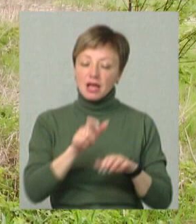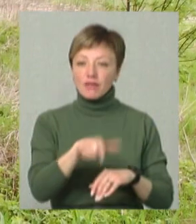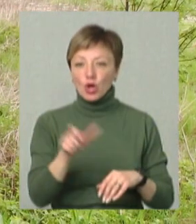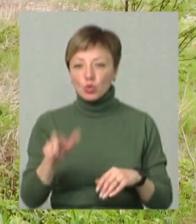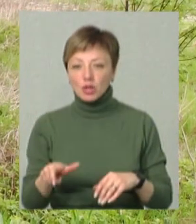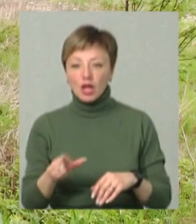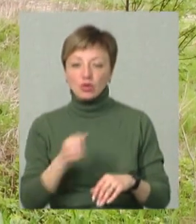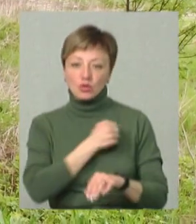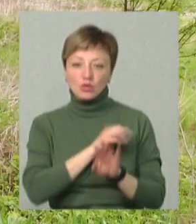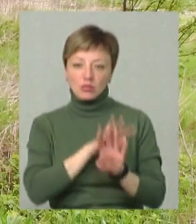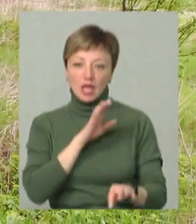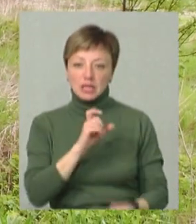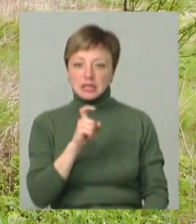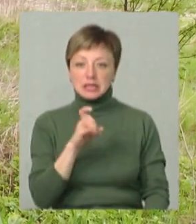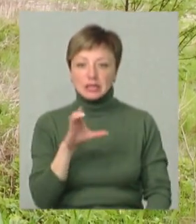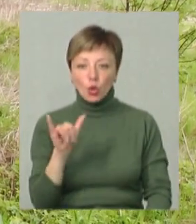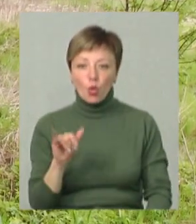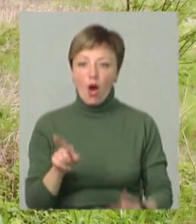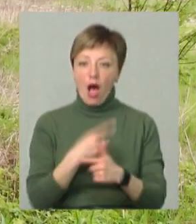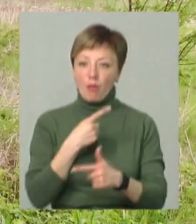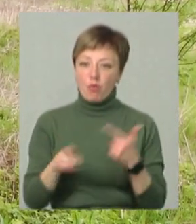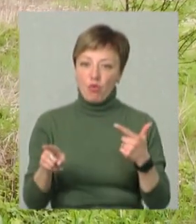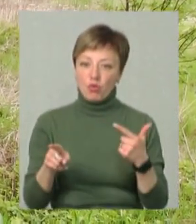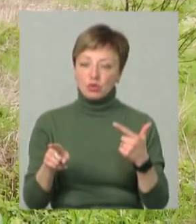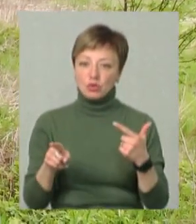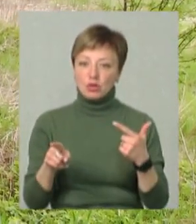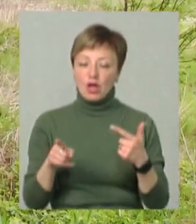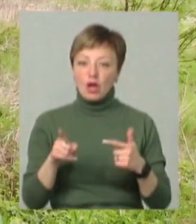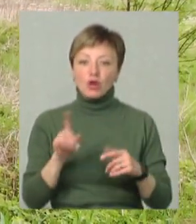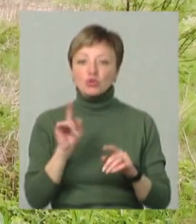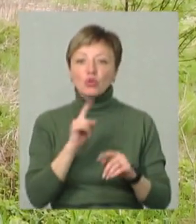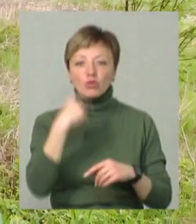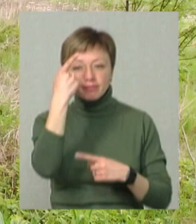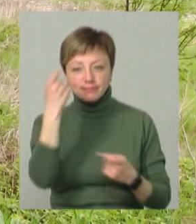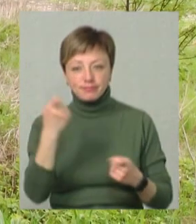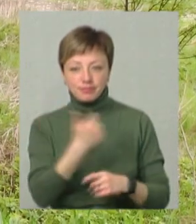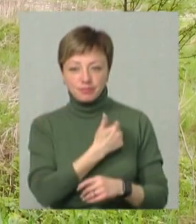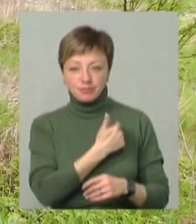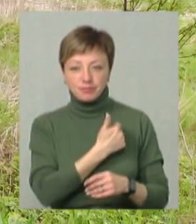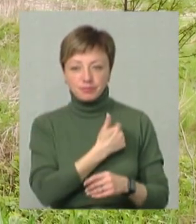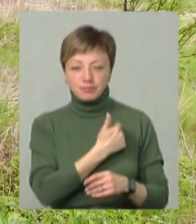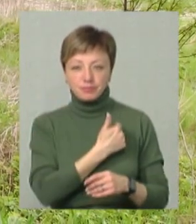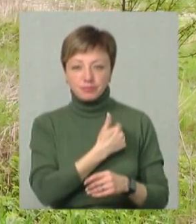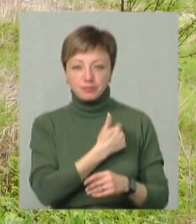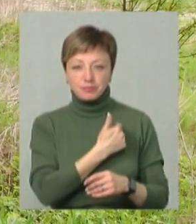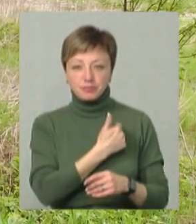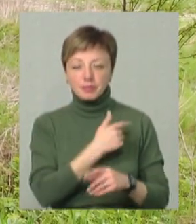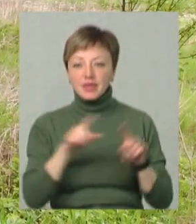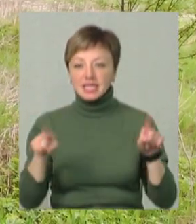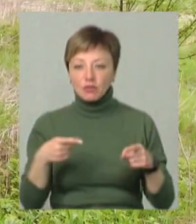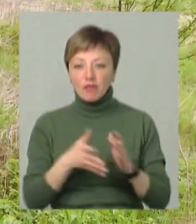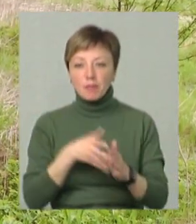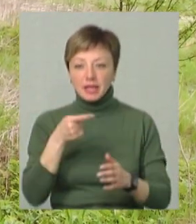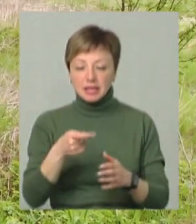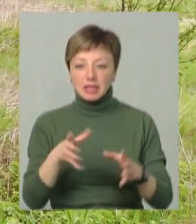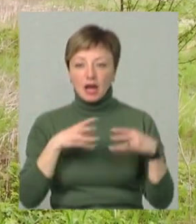хто служить в Збройних силах. Або ж, так само, на що я хочу наголосити, я створив петицію разом